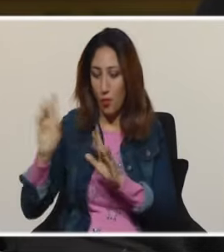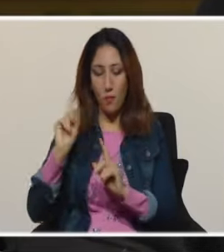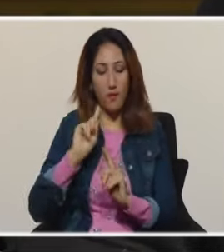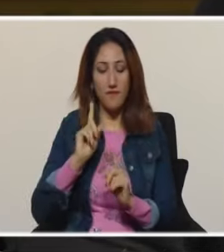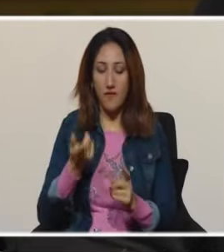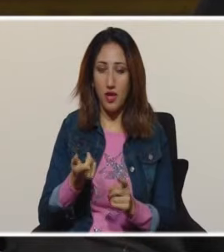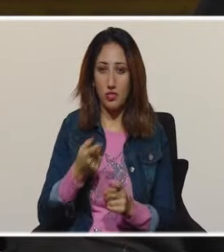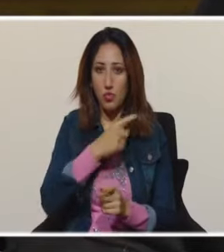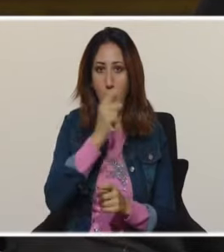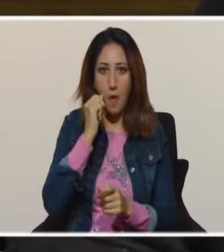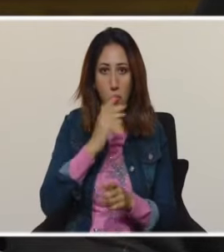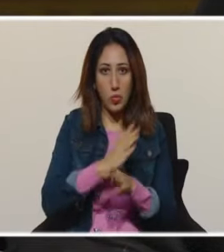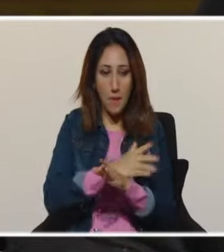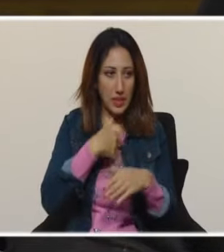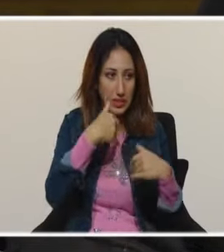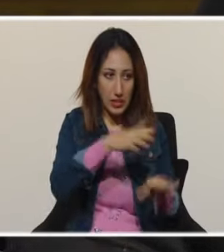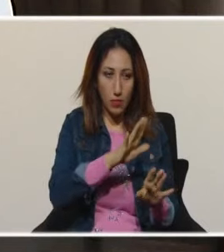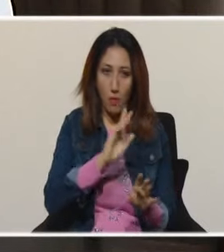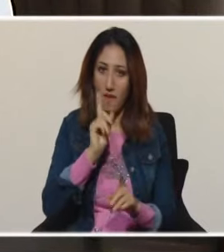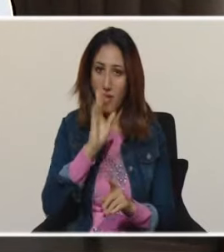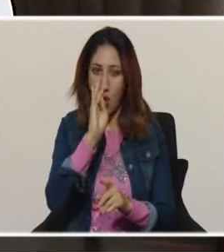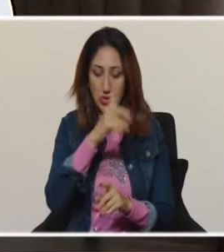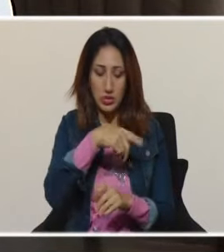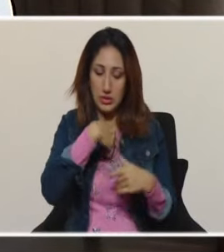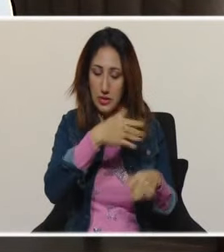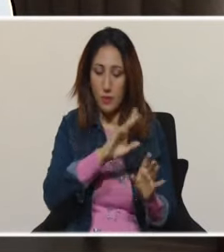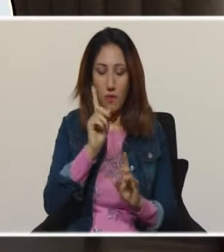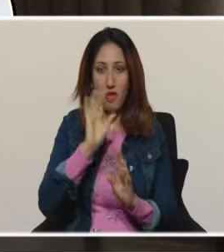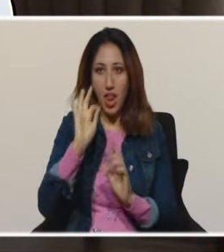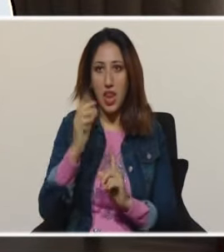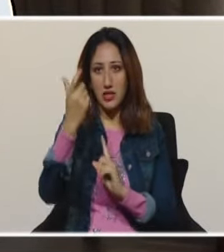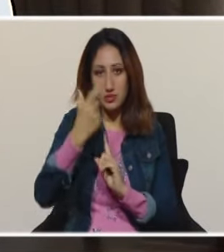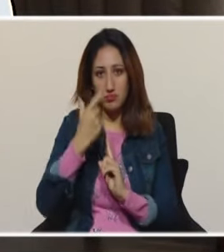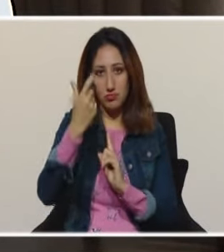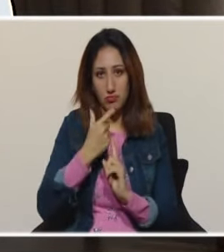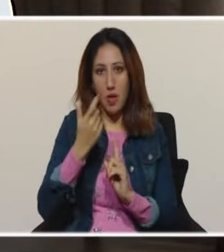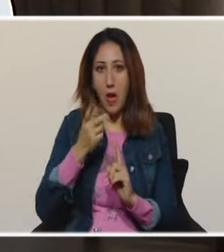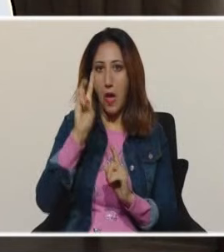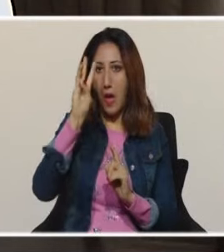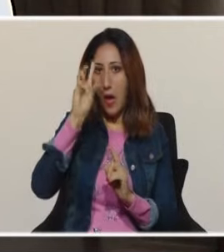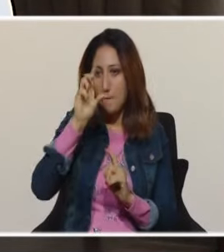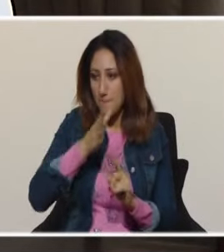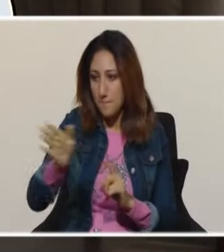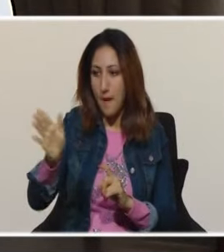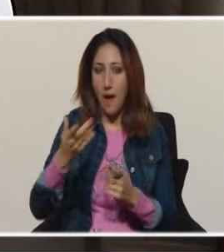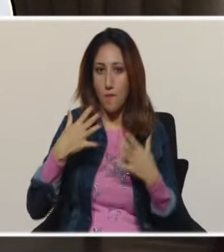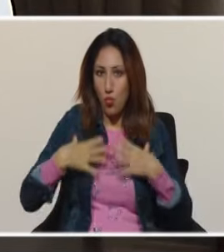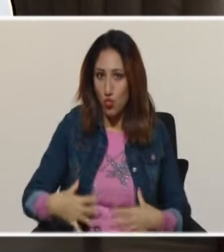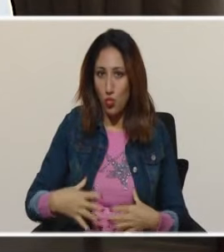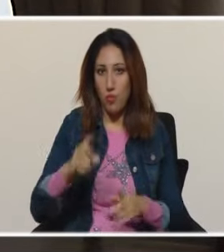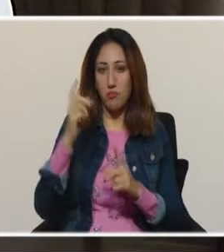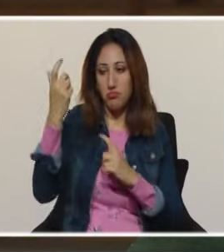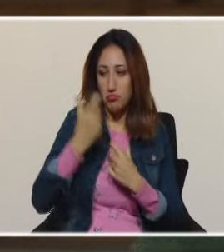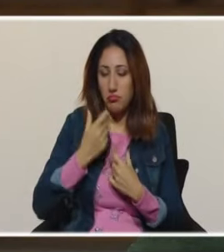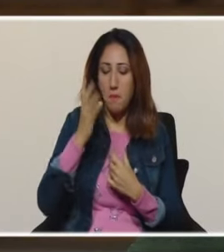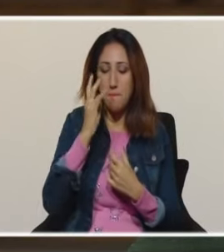ووالدهم برضو تعبان، مش ينفع أنا أسيبه برضو. أنا بحتاج باستمرار حد يكون معايا، وصلني الحمام، يغير لي هدومي زي كده.